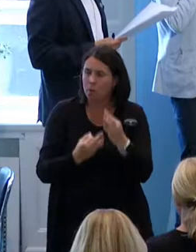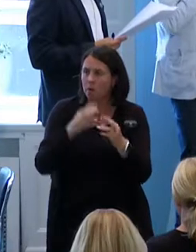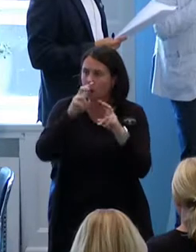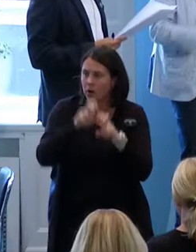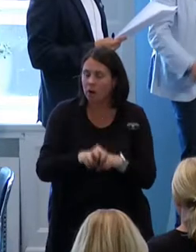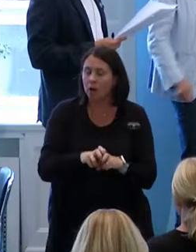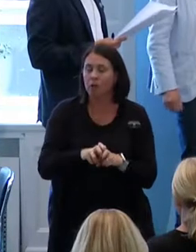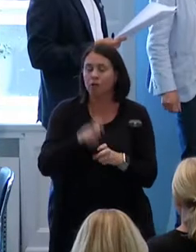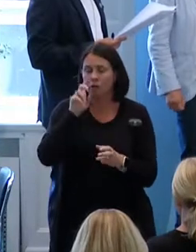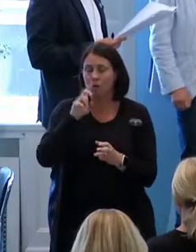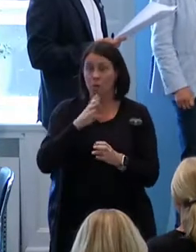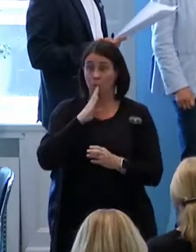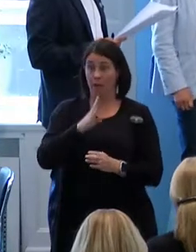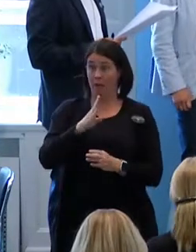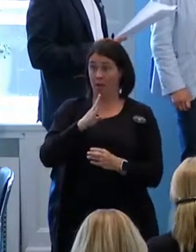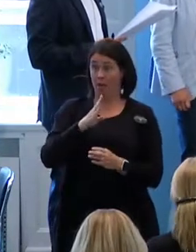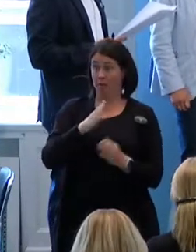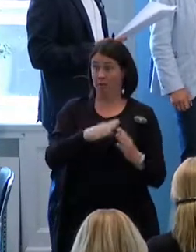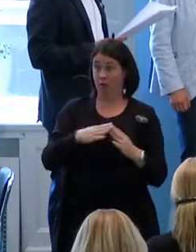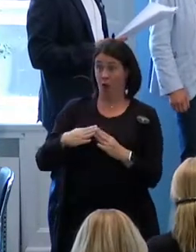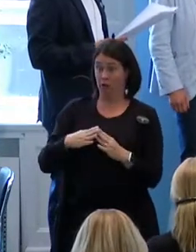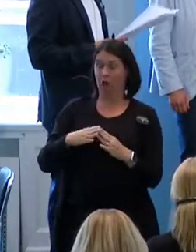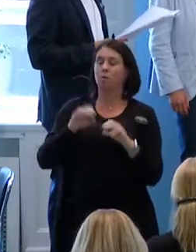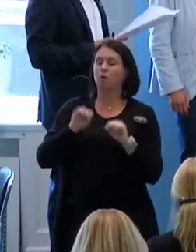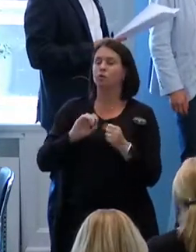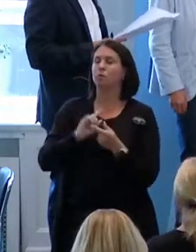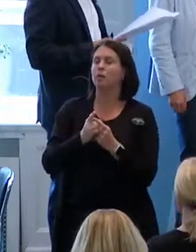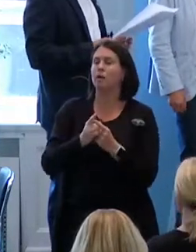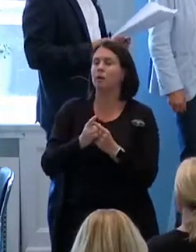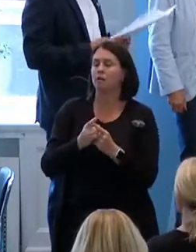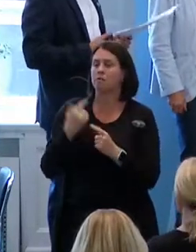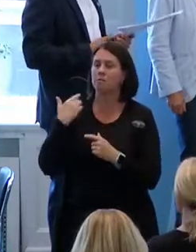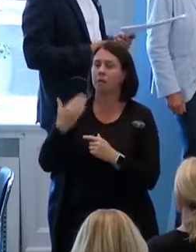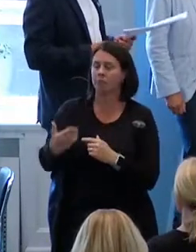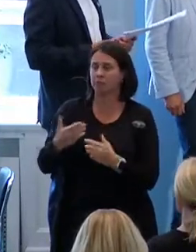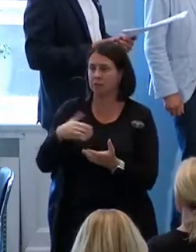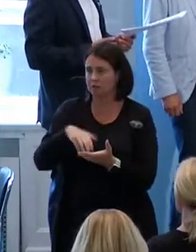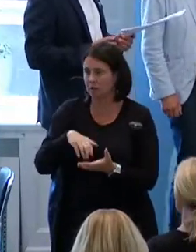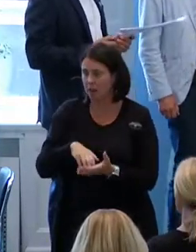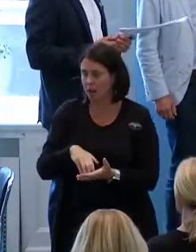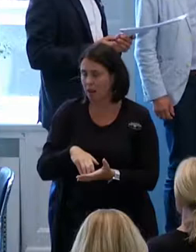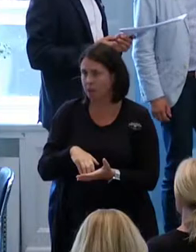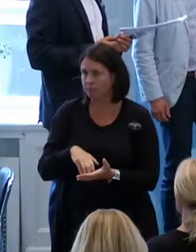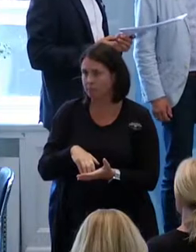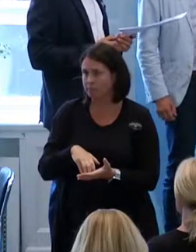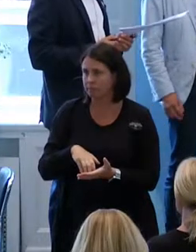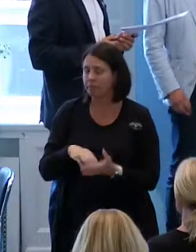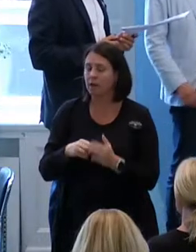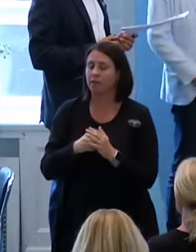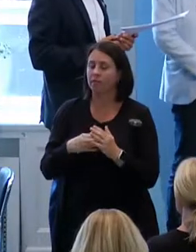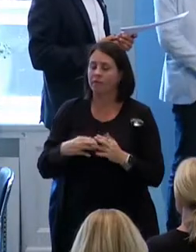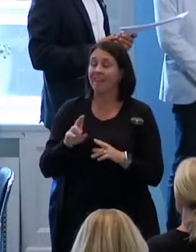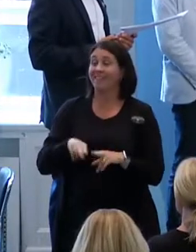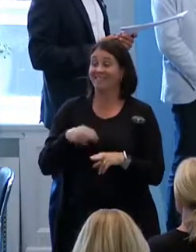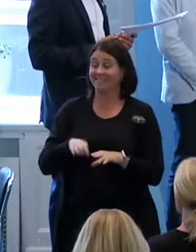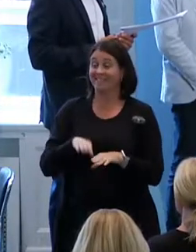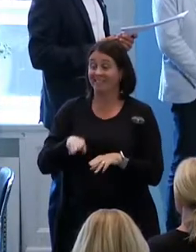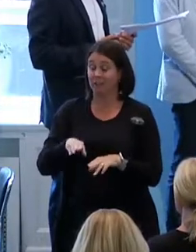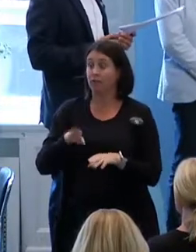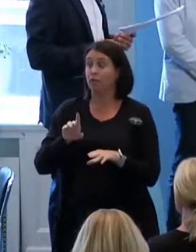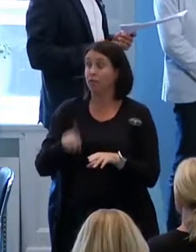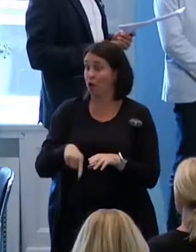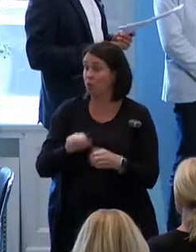moderna staden, framtidens stad, det måste bli framtidens samhälle. Mm. Och så det tror jag är nästa steg också för